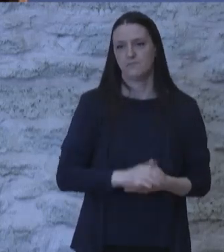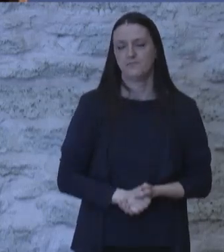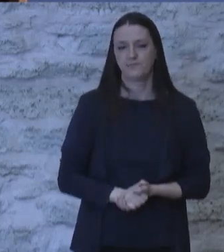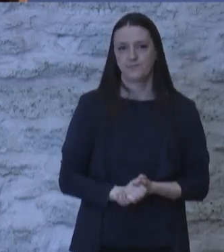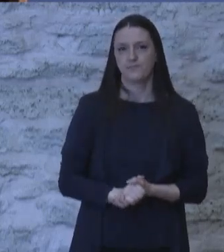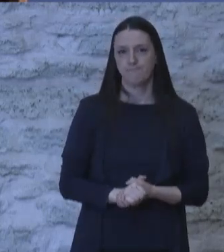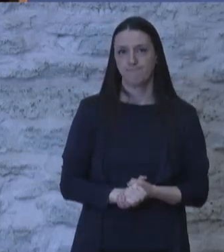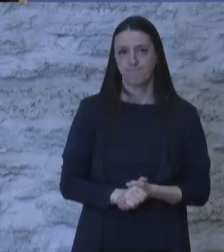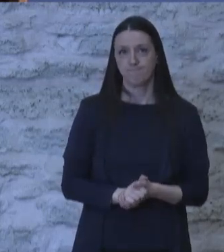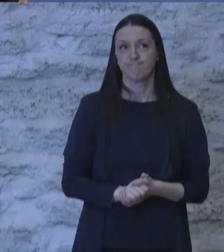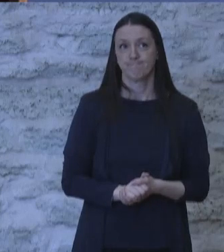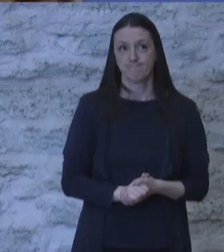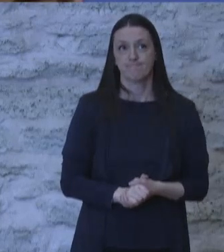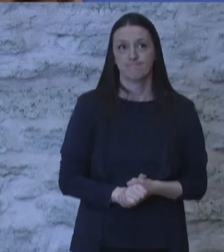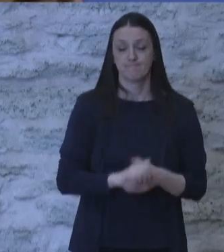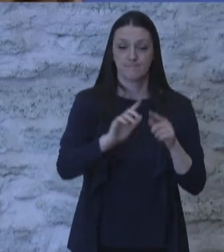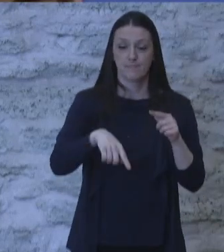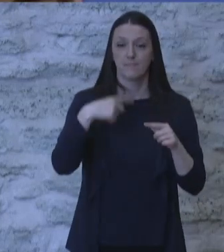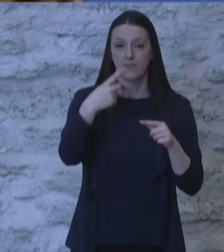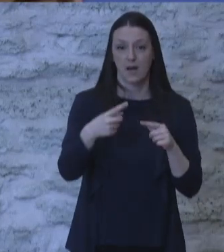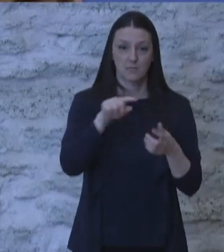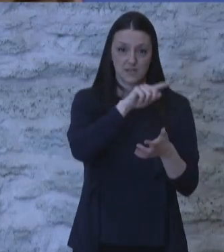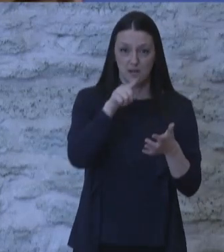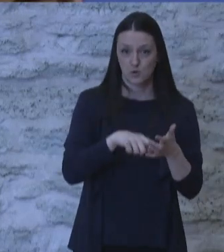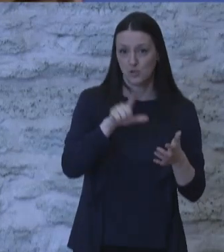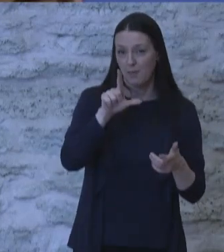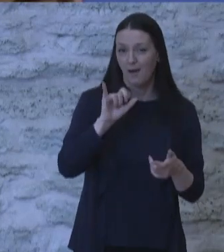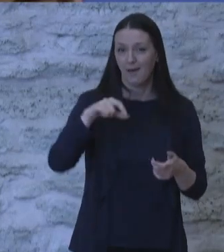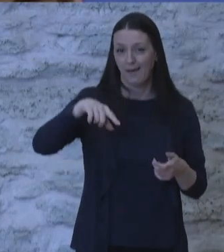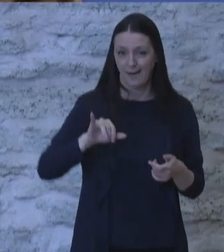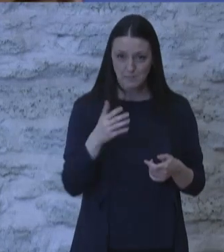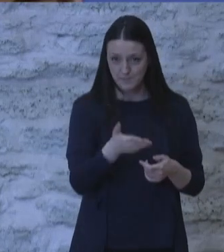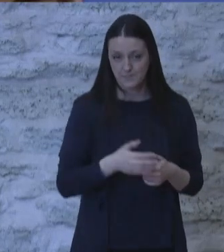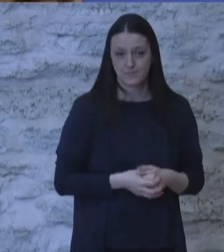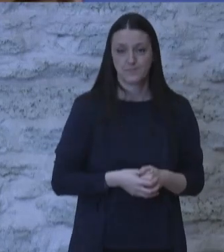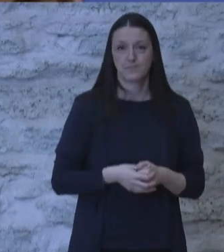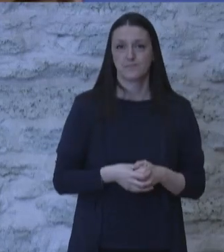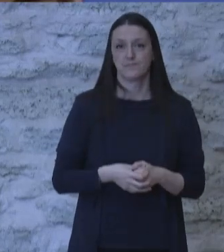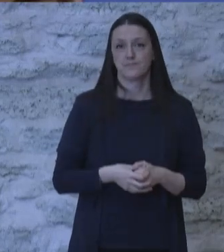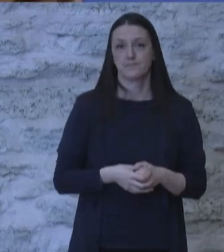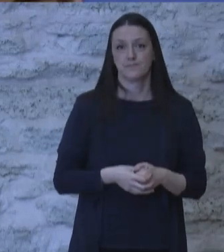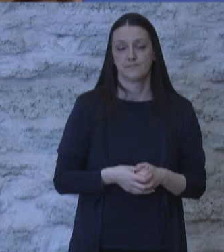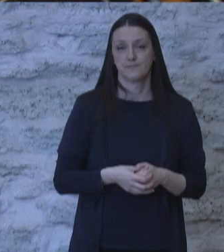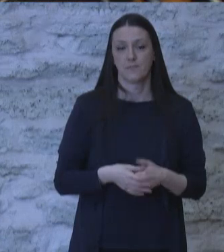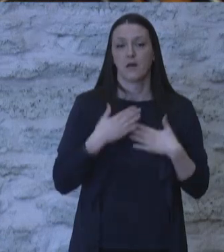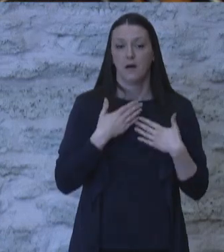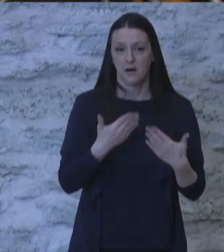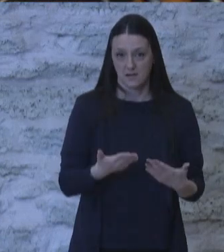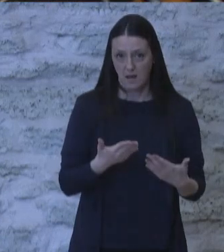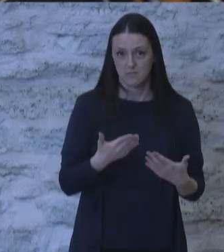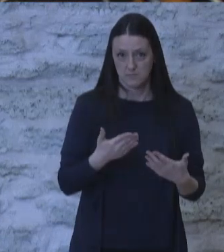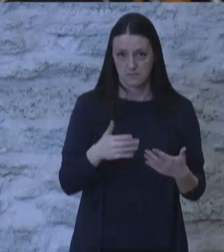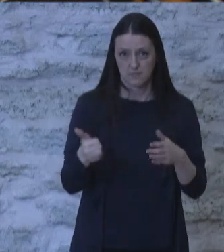Aitäh. Järgmisena küsib Jürgen Ligi Paloon. Aitäh, ära